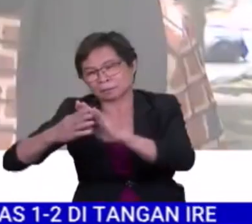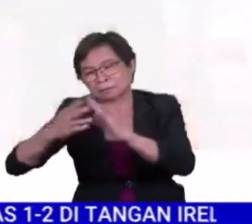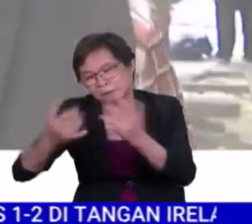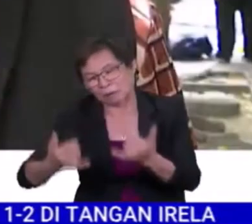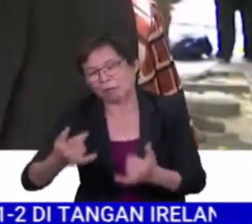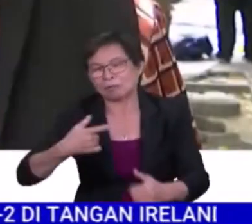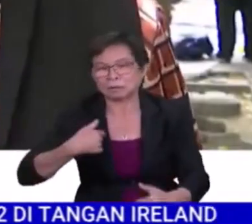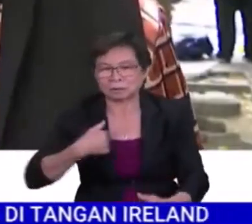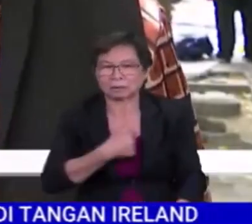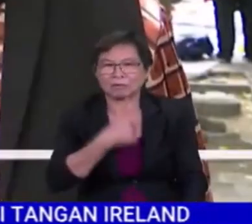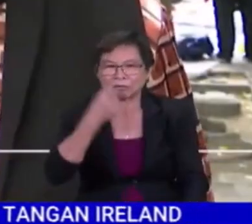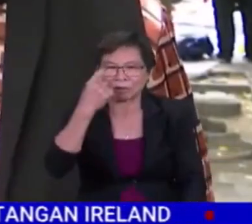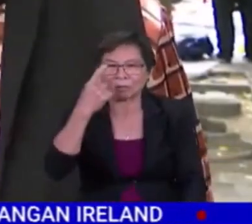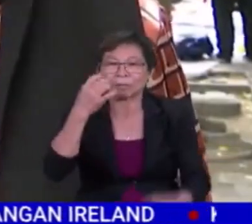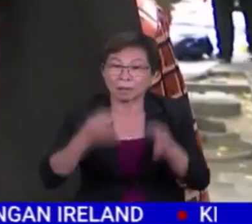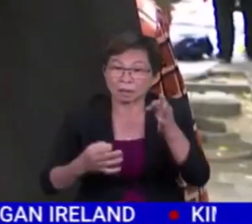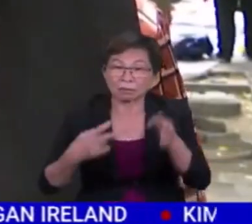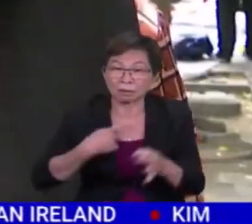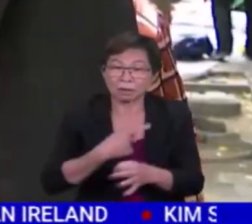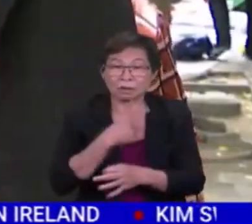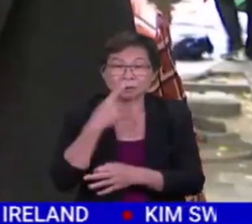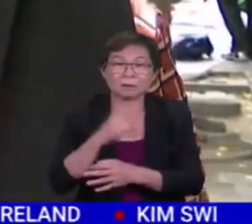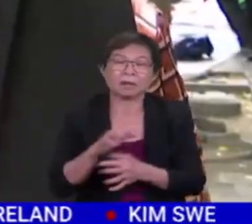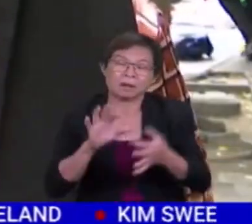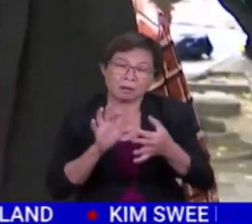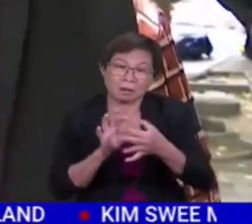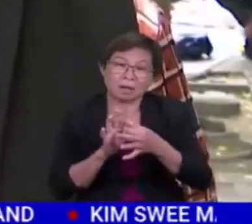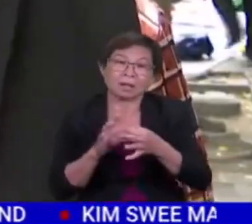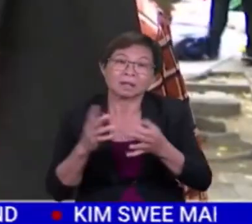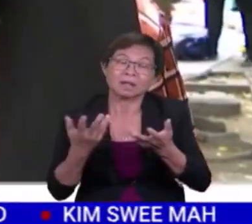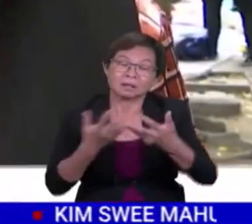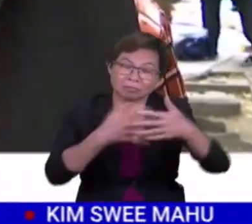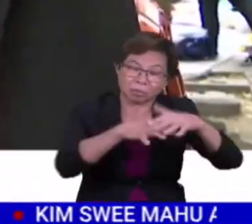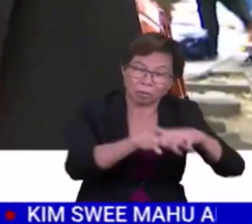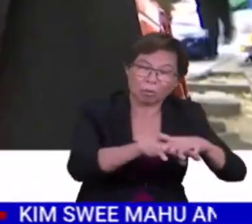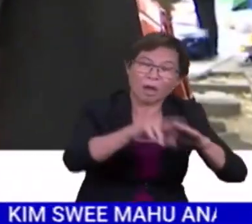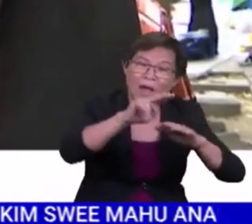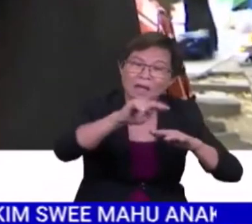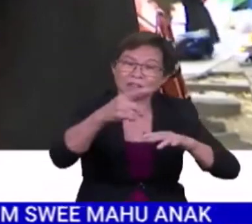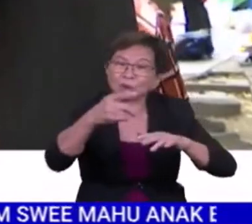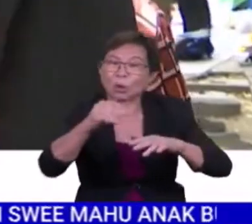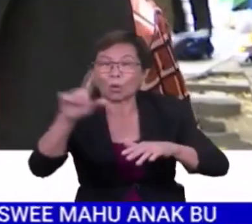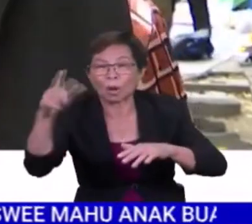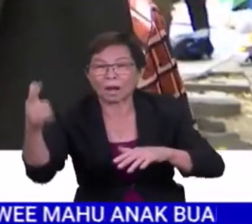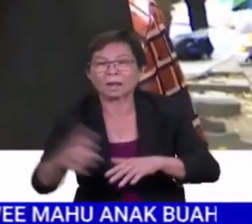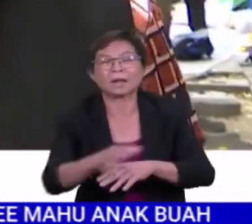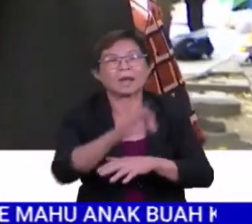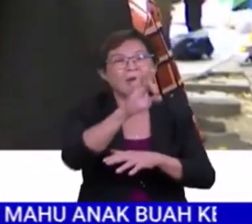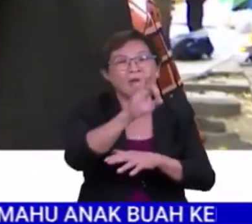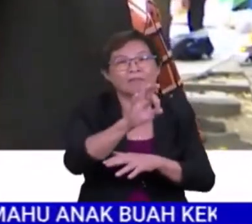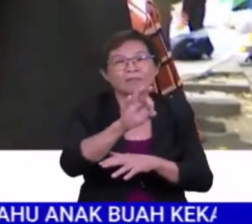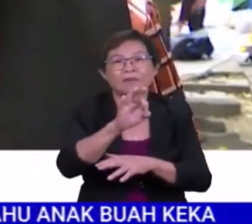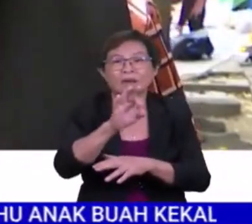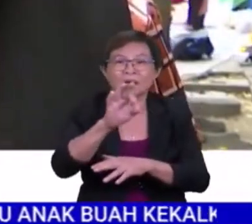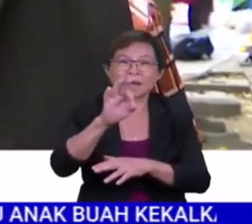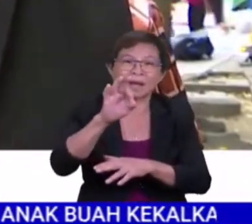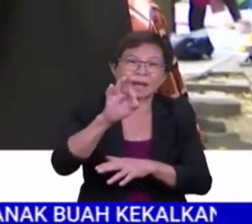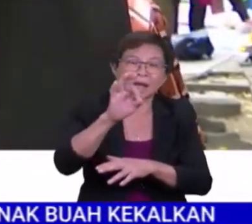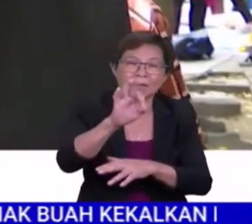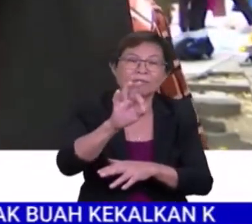ini. Ya, kalau kita tengok, kita berkolaborasi dengan beberapa NGO yang lain seperti FFG